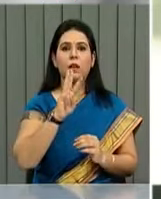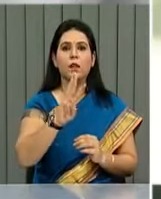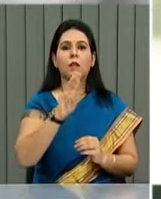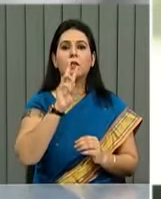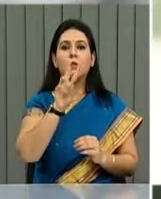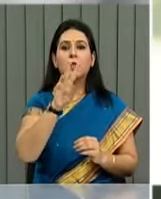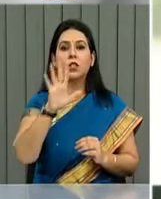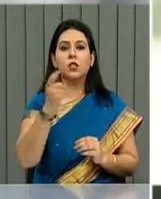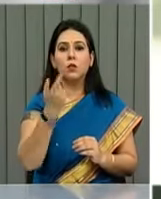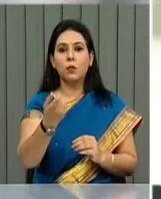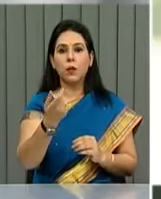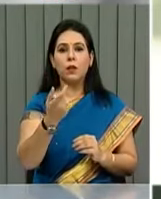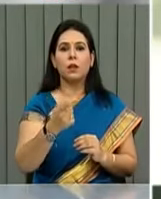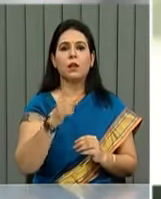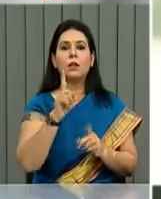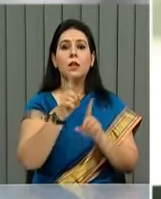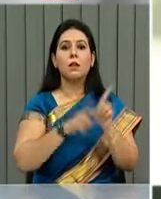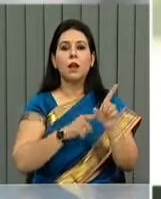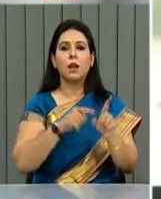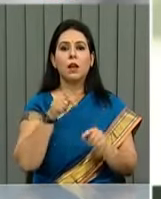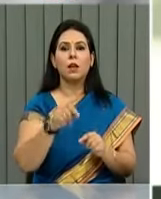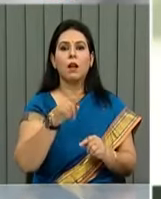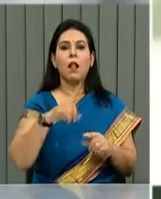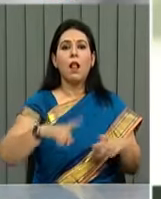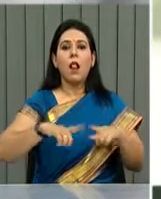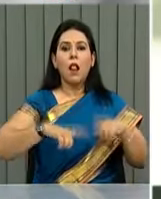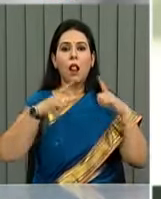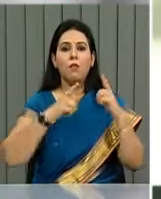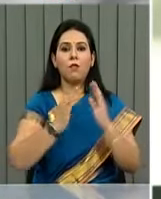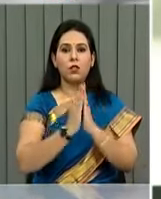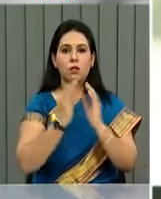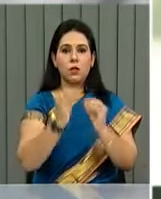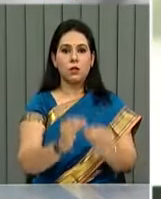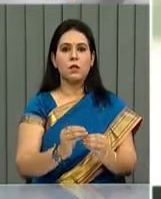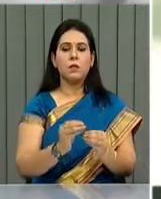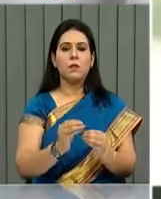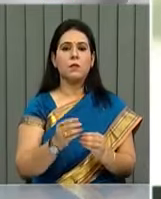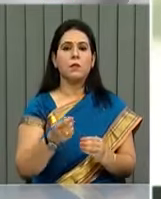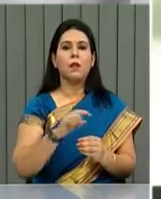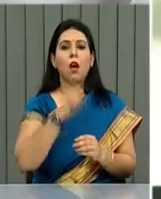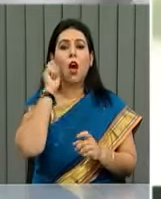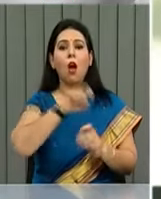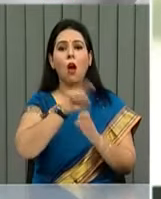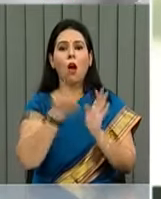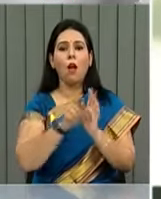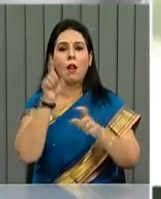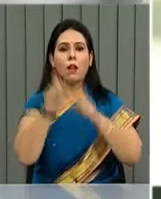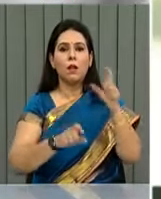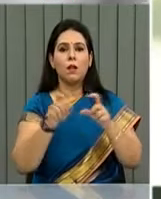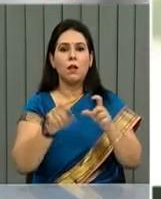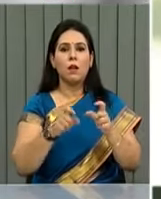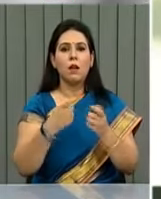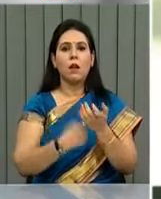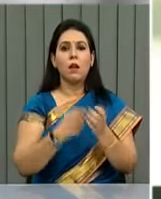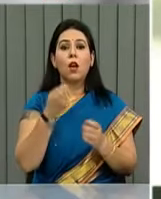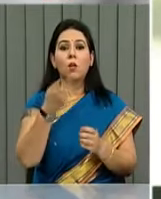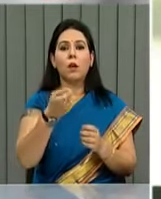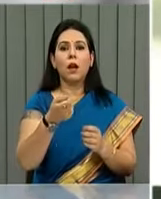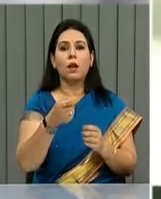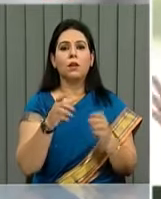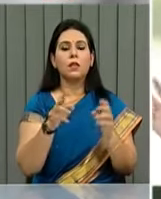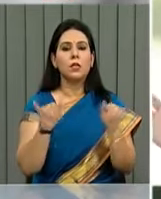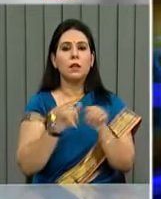350 रुपए साल में आपको लाइफ इंश्योरेंस मिलेगा, हर व्यक्ति को रुपे कार्ड मिलेगा जो डेबिट कार्ड की तरह